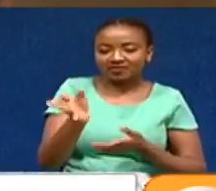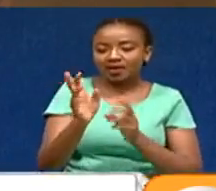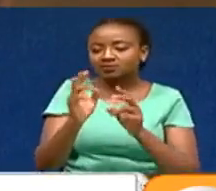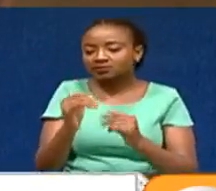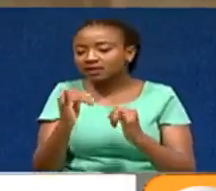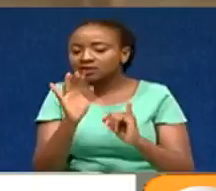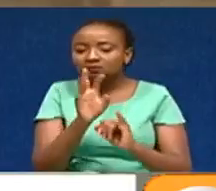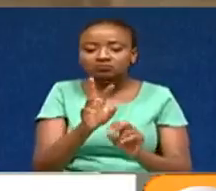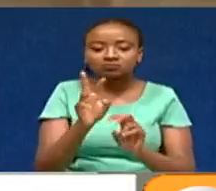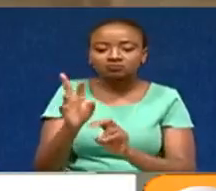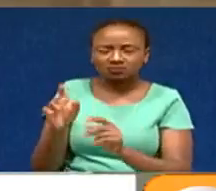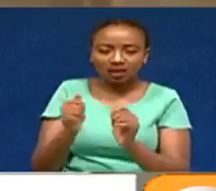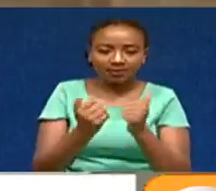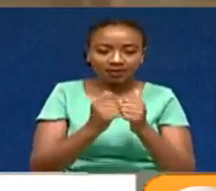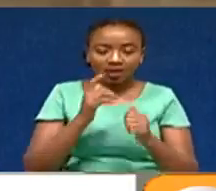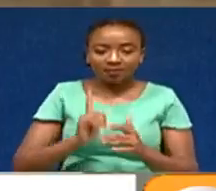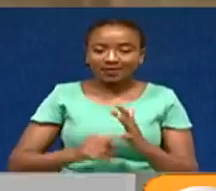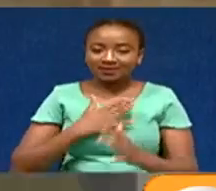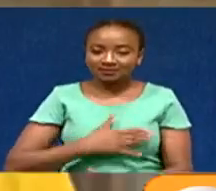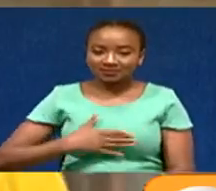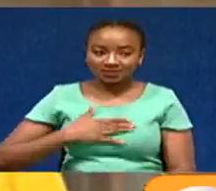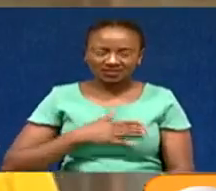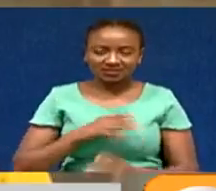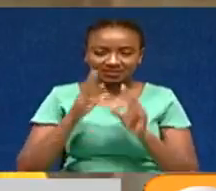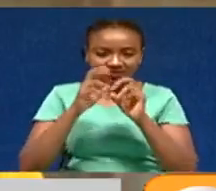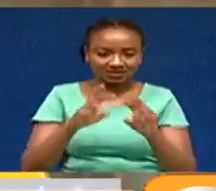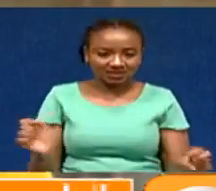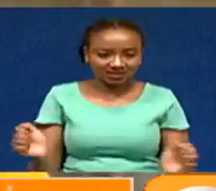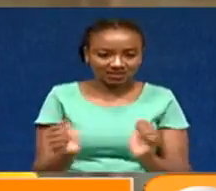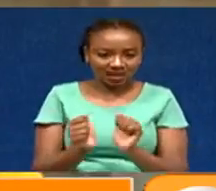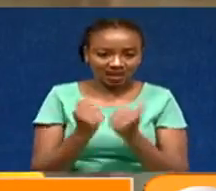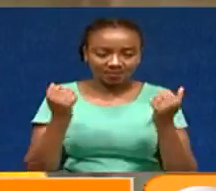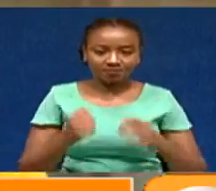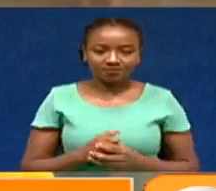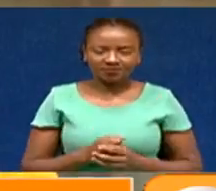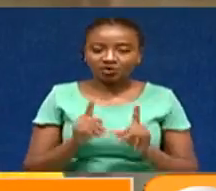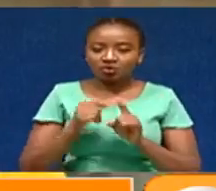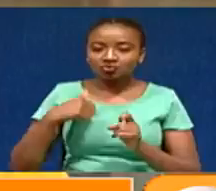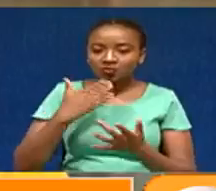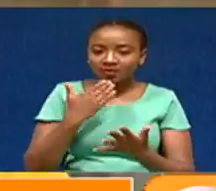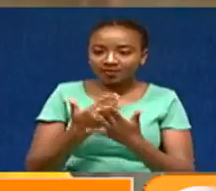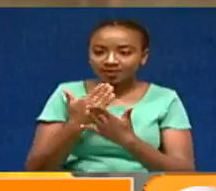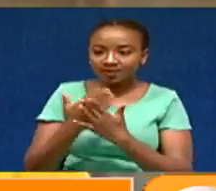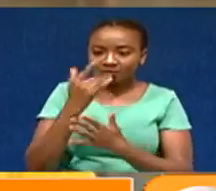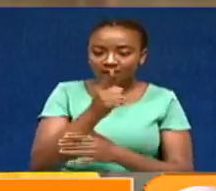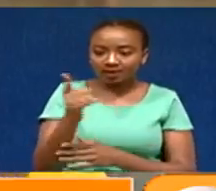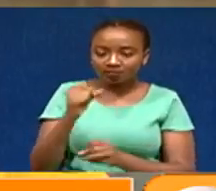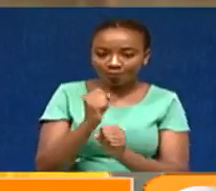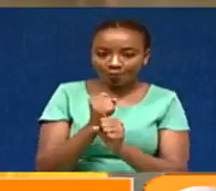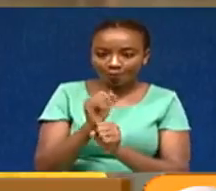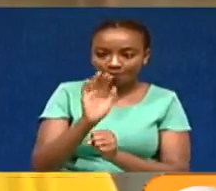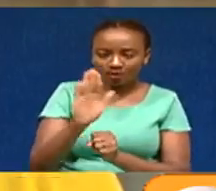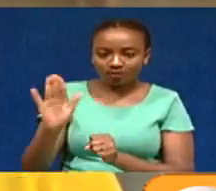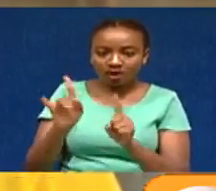kuangalia vile ilivyo. Na uchunguzi ufanyike, isiwe tu polisi wanaendelea na uchunguzi, tunawashukuru manake wanafanya pati yao. We need to